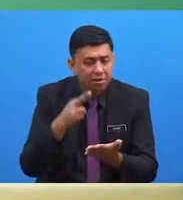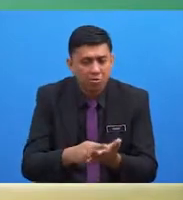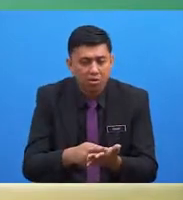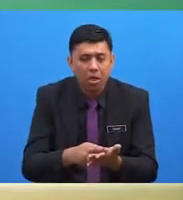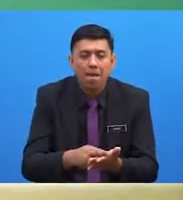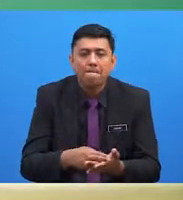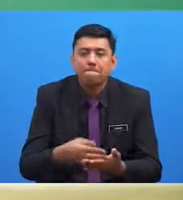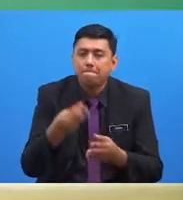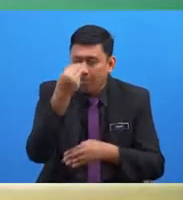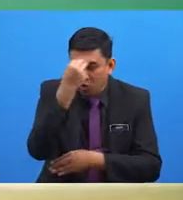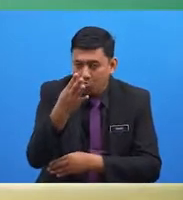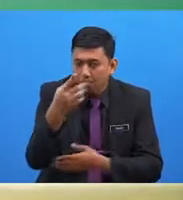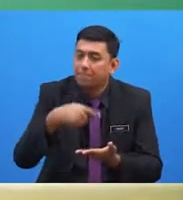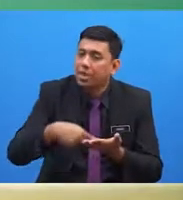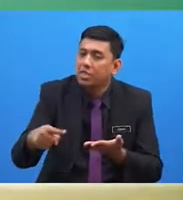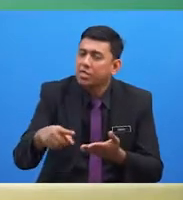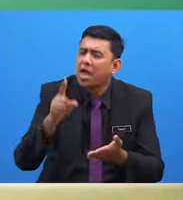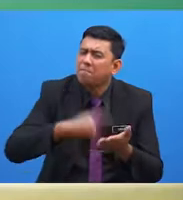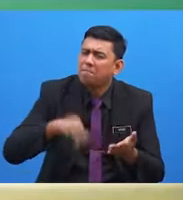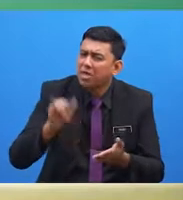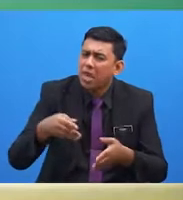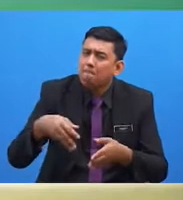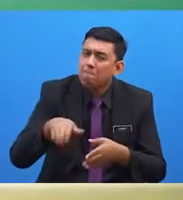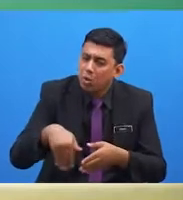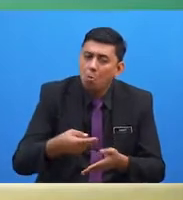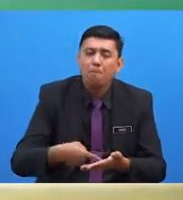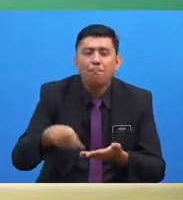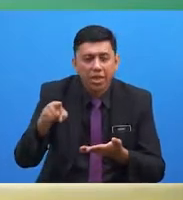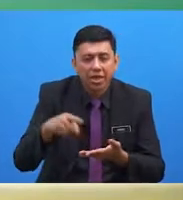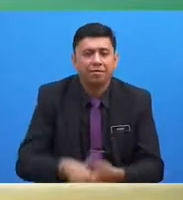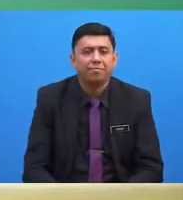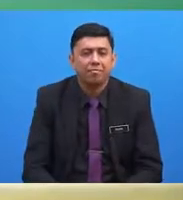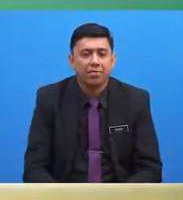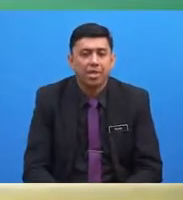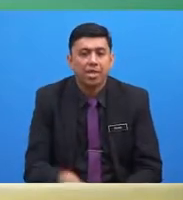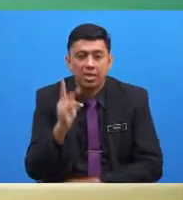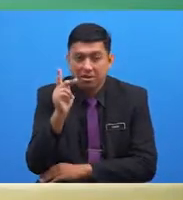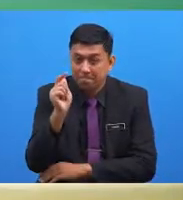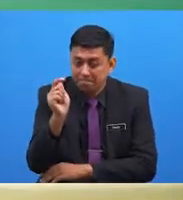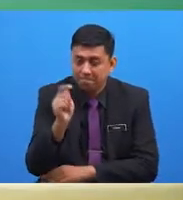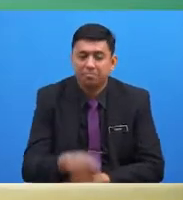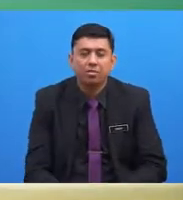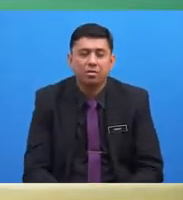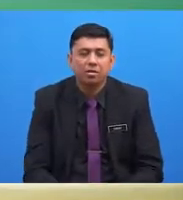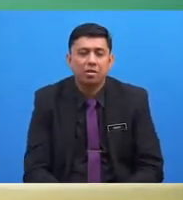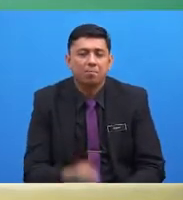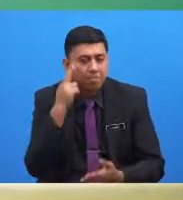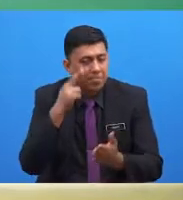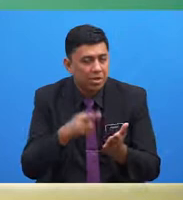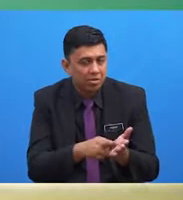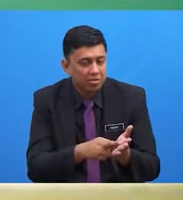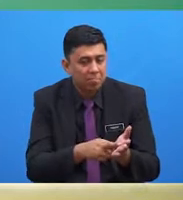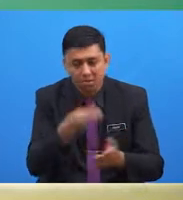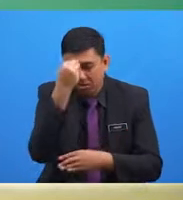bagi perkongsi yang masih belum dibayar, manakala di bahagian kredit pula merekod segala